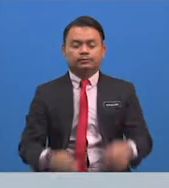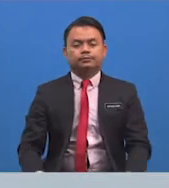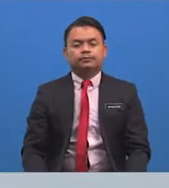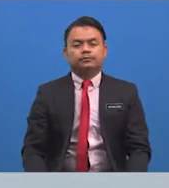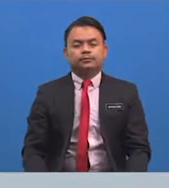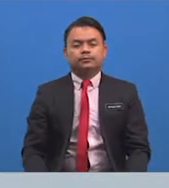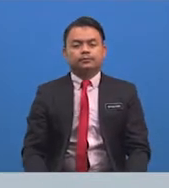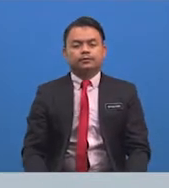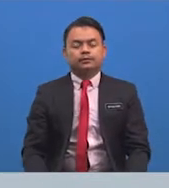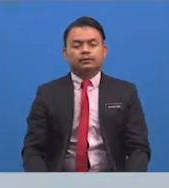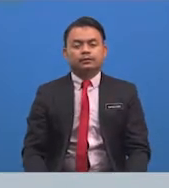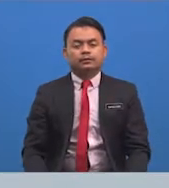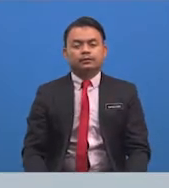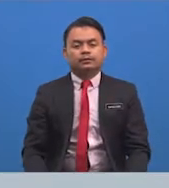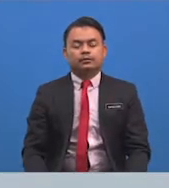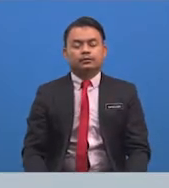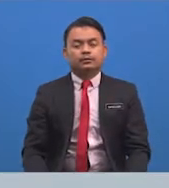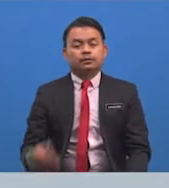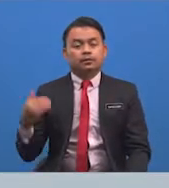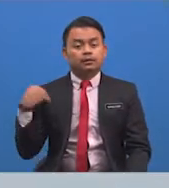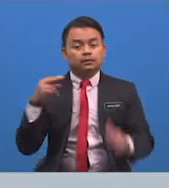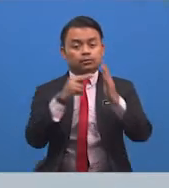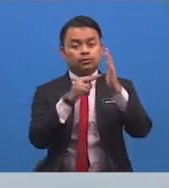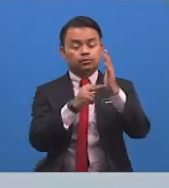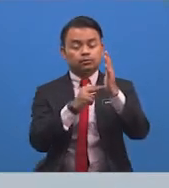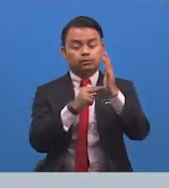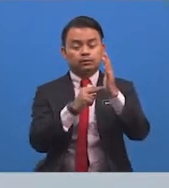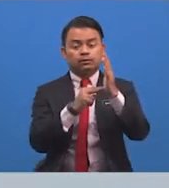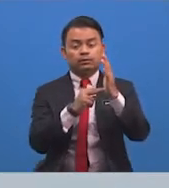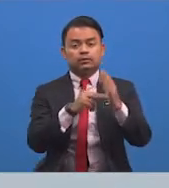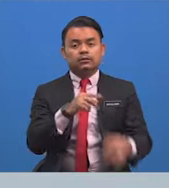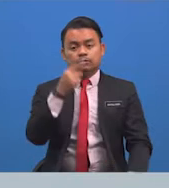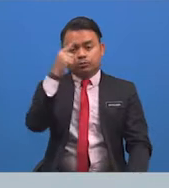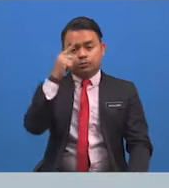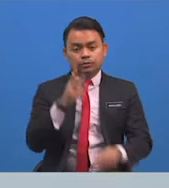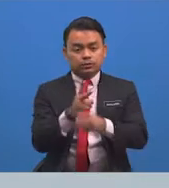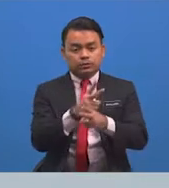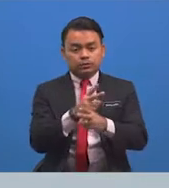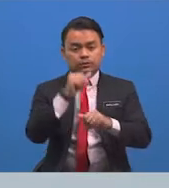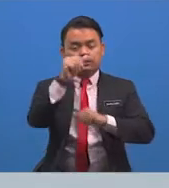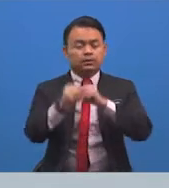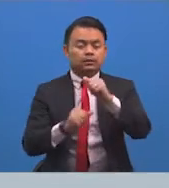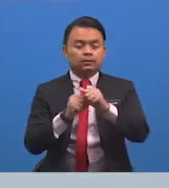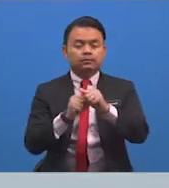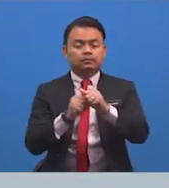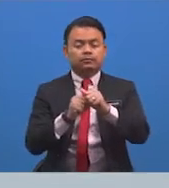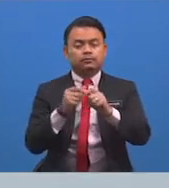Terdapat beberapa undang-undang yang digubal untuk menjaga alam sekitar daripada